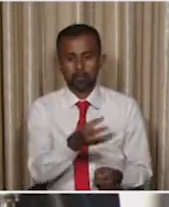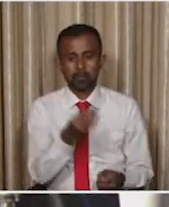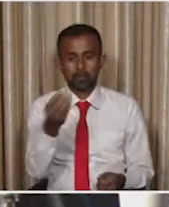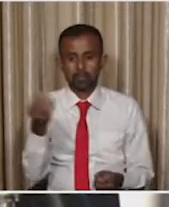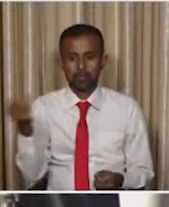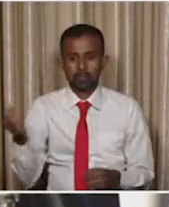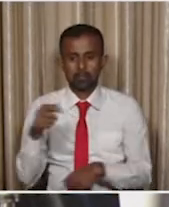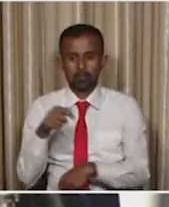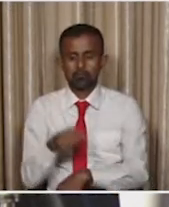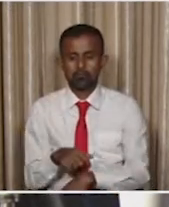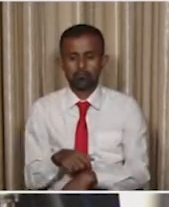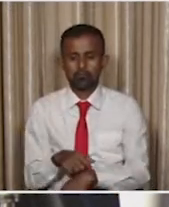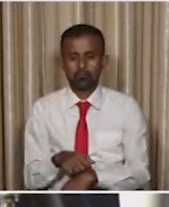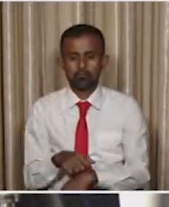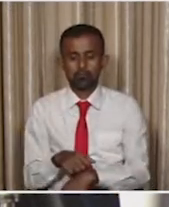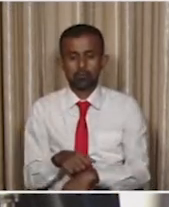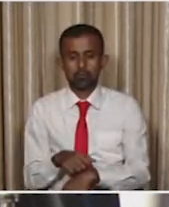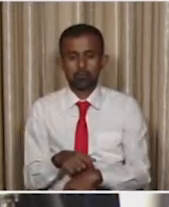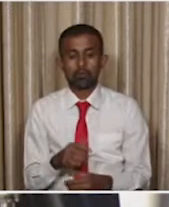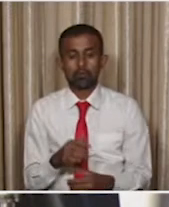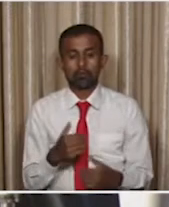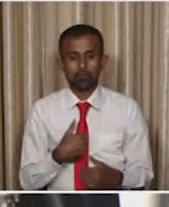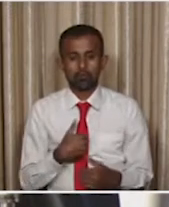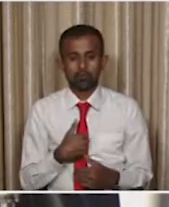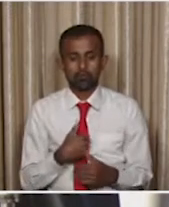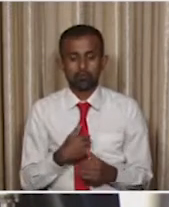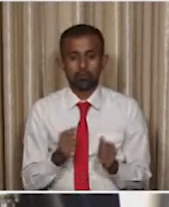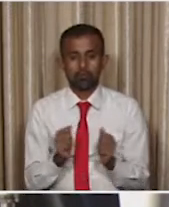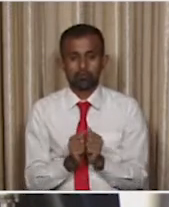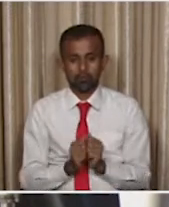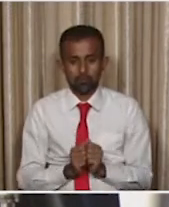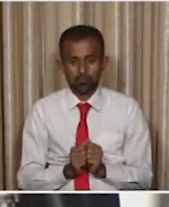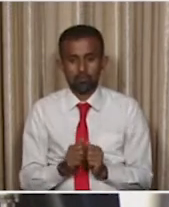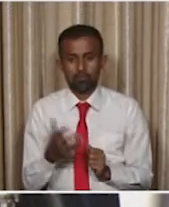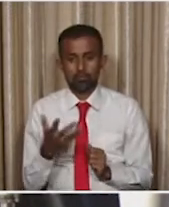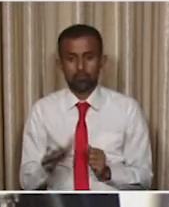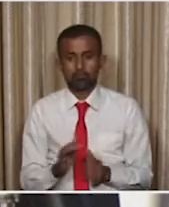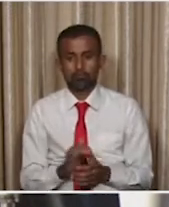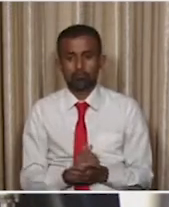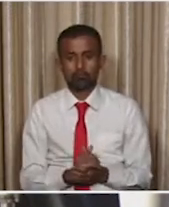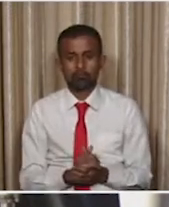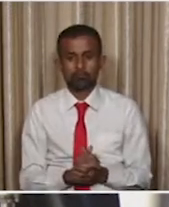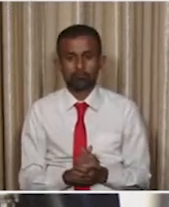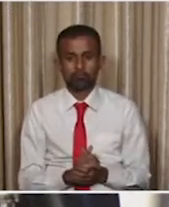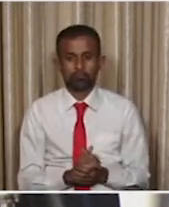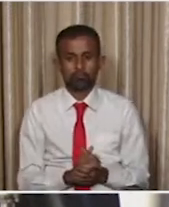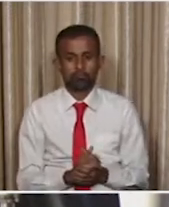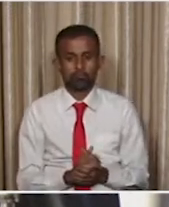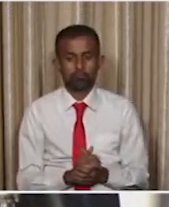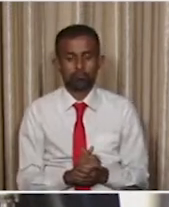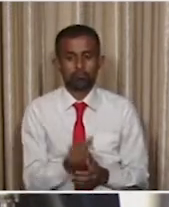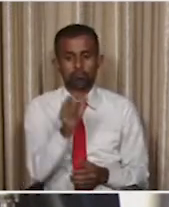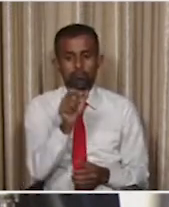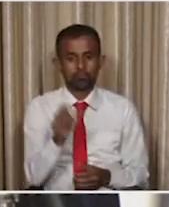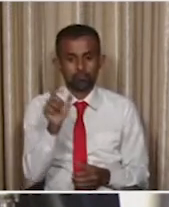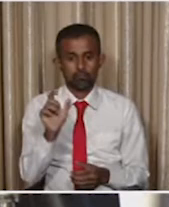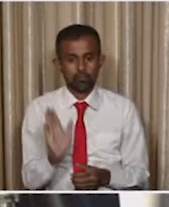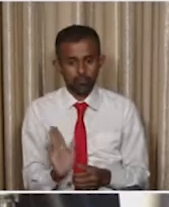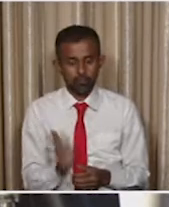ஆனால் கடந்த 29 ஆம் தேதி இந்த வேட்பாளர்களாலே தங்களுடைய தேர்தல் விஞ்ஞாபனங்கள் வெளியிடப்பட்டிருக்கின்றது அந்த